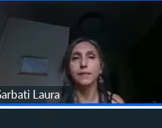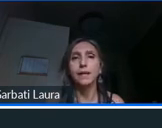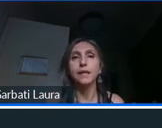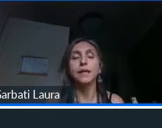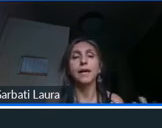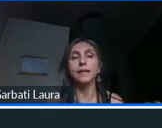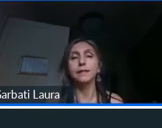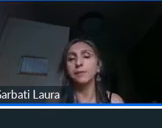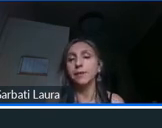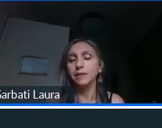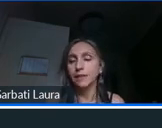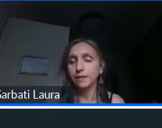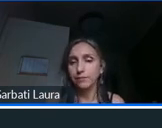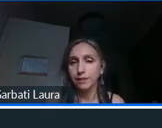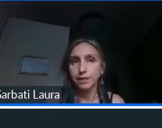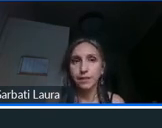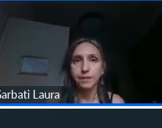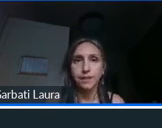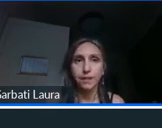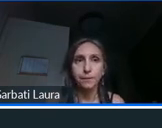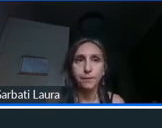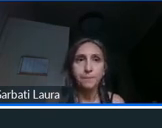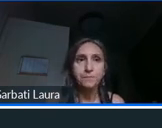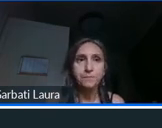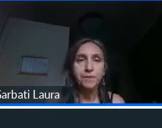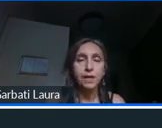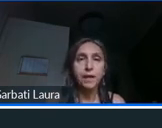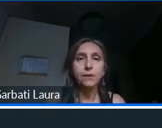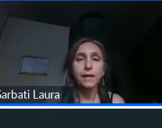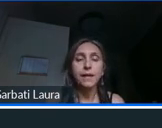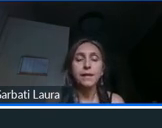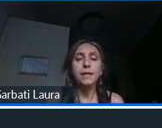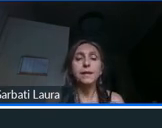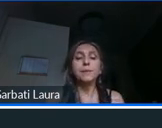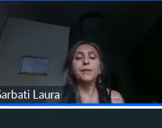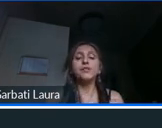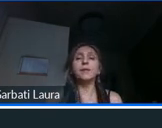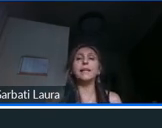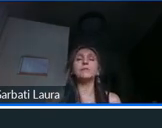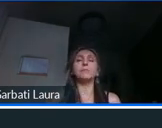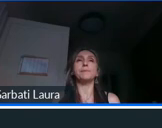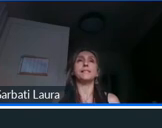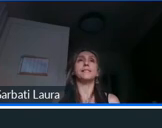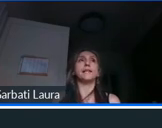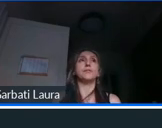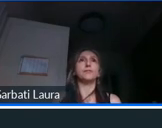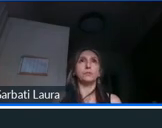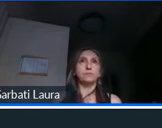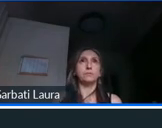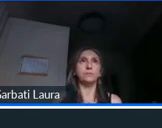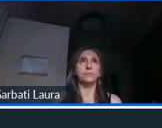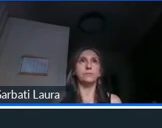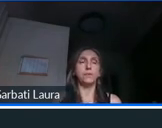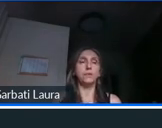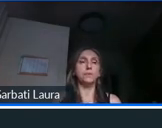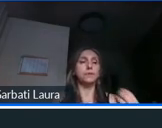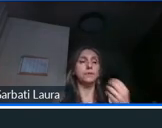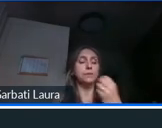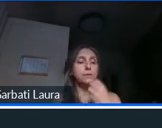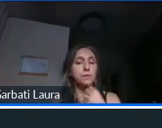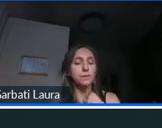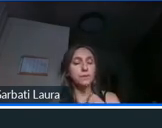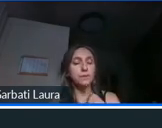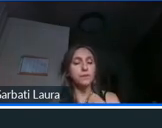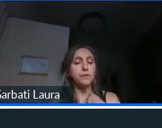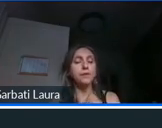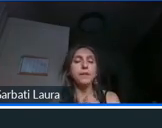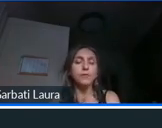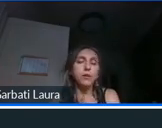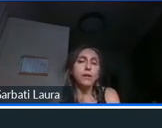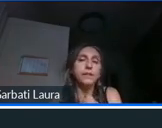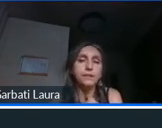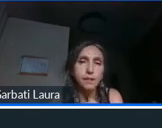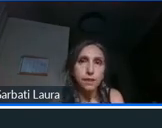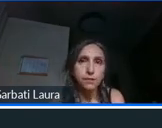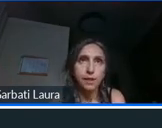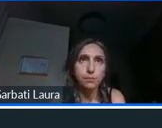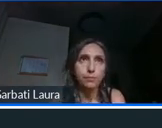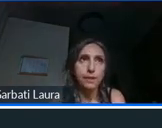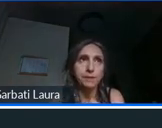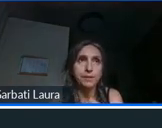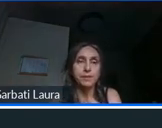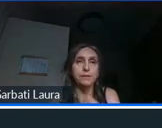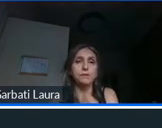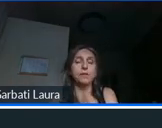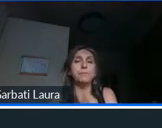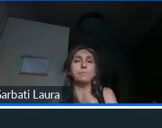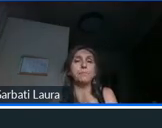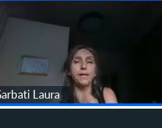qualche domanda, altrimenti alla fine chiederemo. Allora, poi c'è un altro passaggio. Io lavoro all'interno